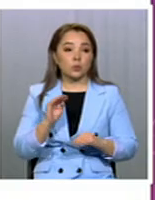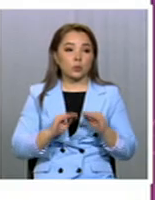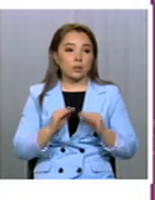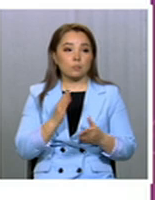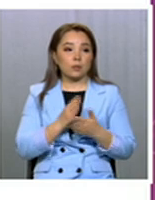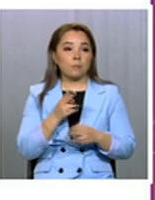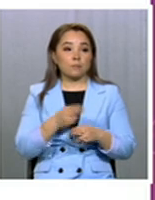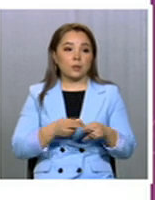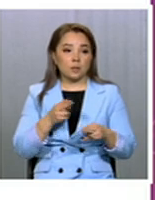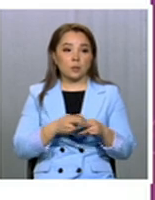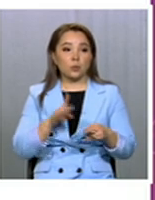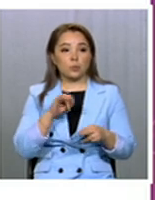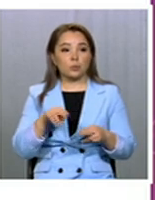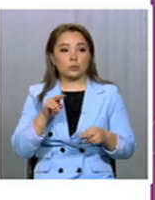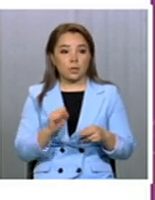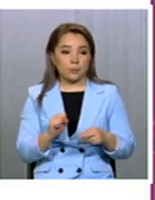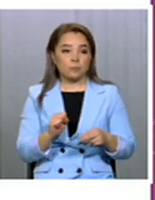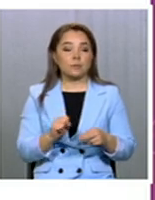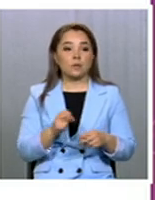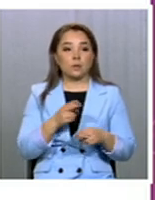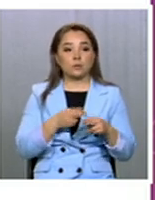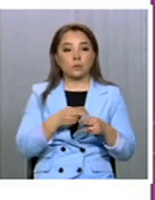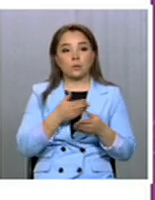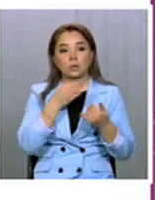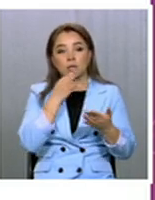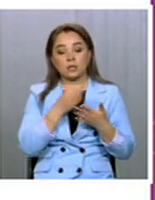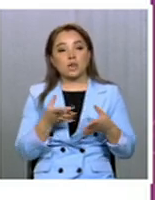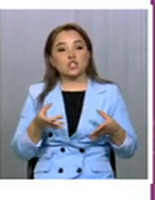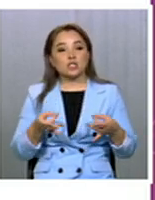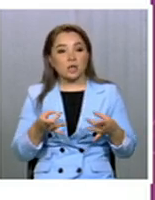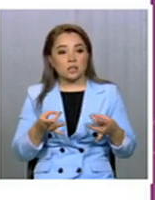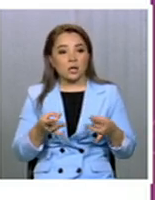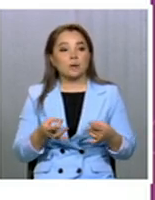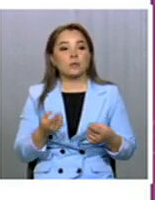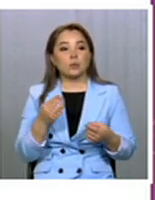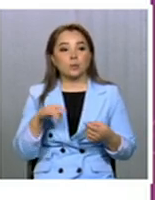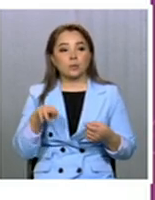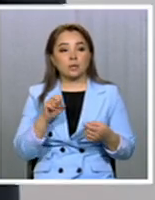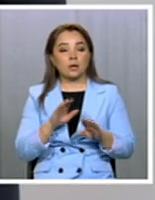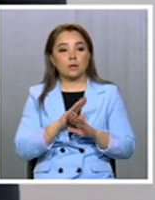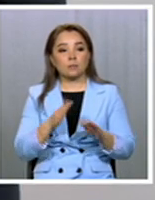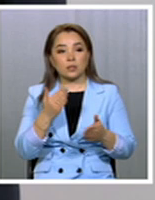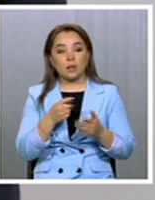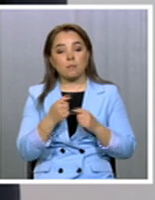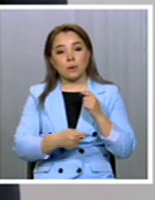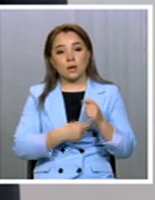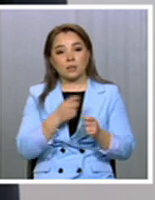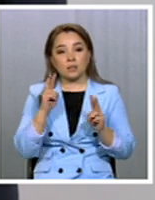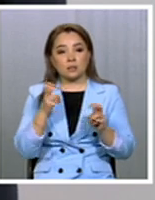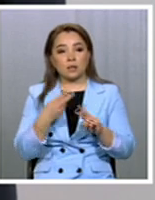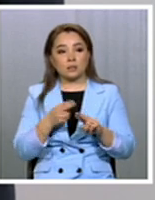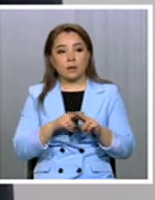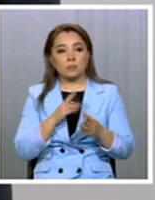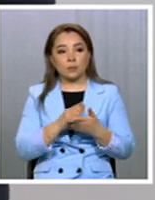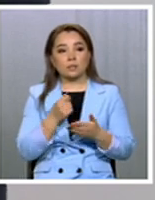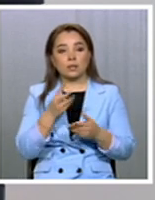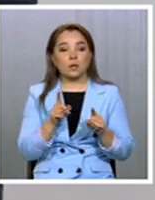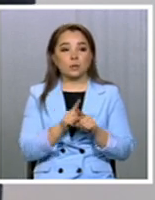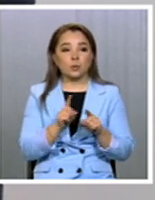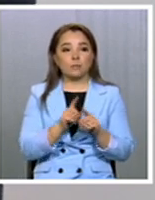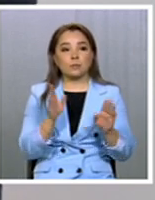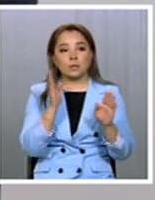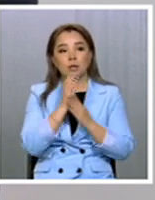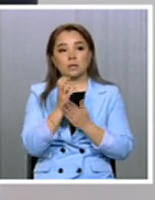бар рудалар, құрамында металы жоқ руда шикізаттар, рудалық емес материалдар жатады. Біршама қалпына келетін табиғат